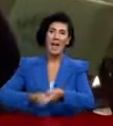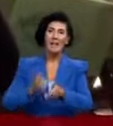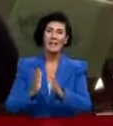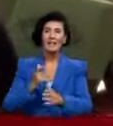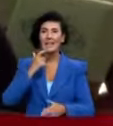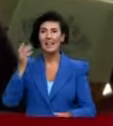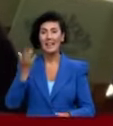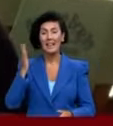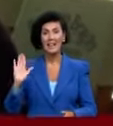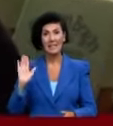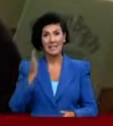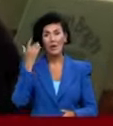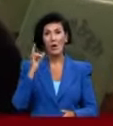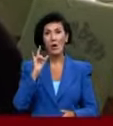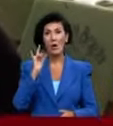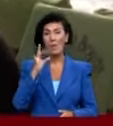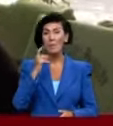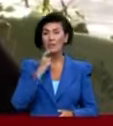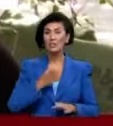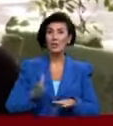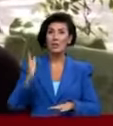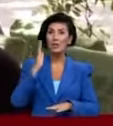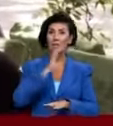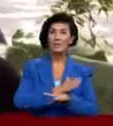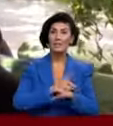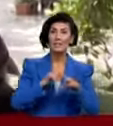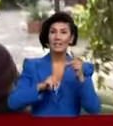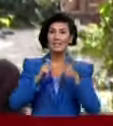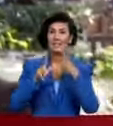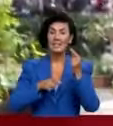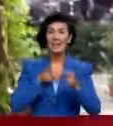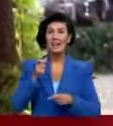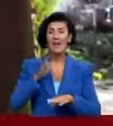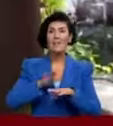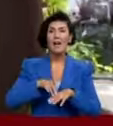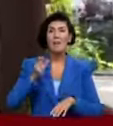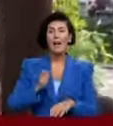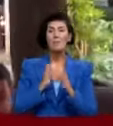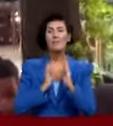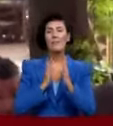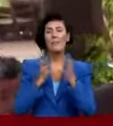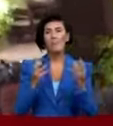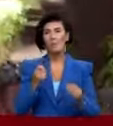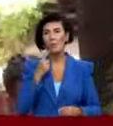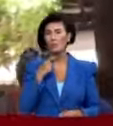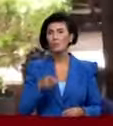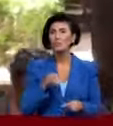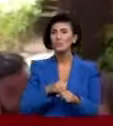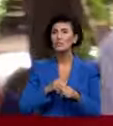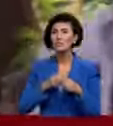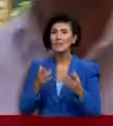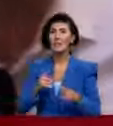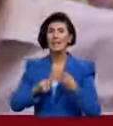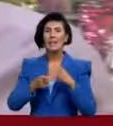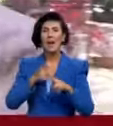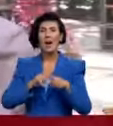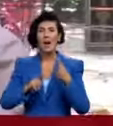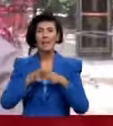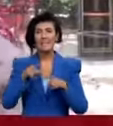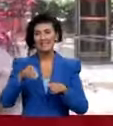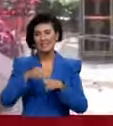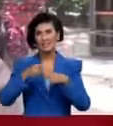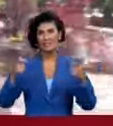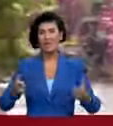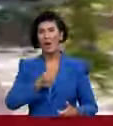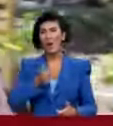aradan yıllar geçti ve 15 yıl önce isli kahveyi yapmaya devam etti. Ve bu noktada tarihi Fidanan'da